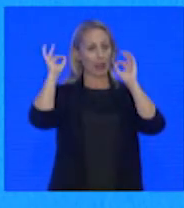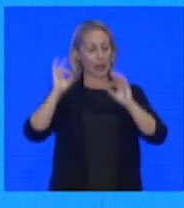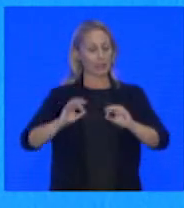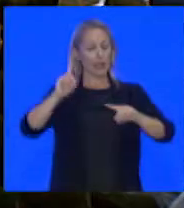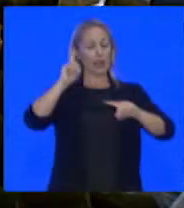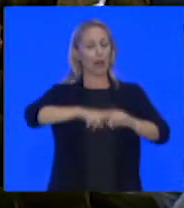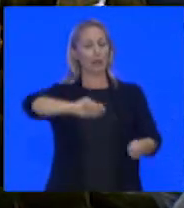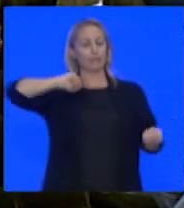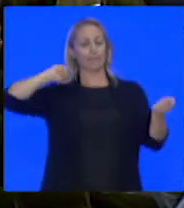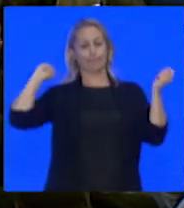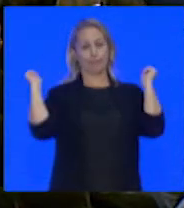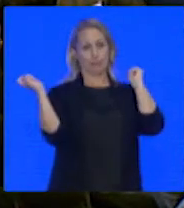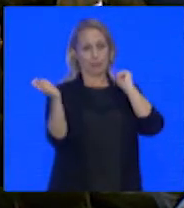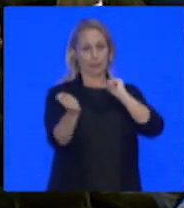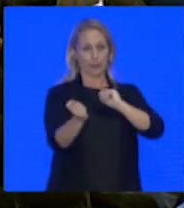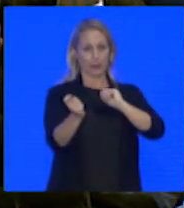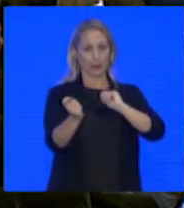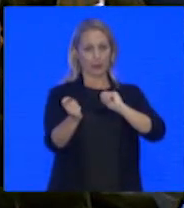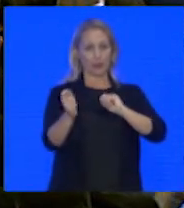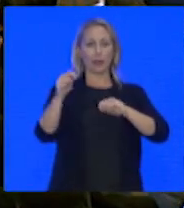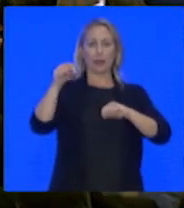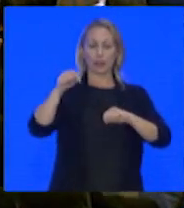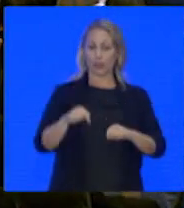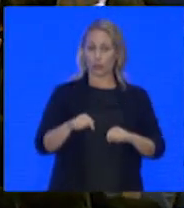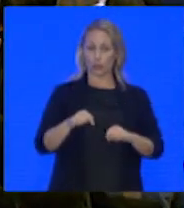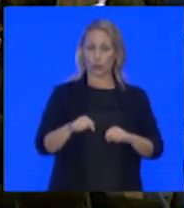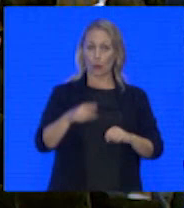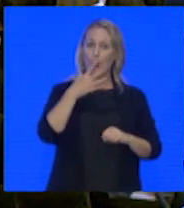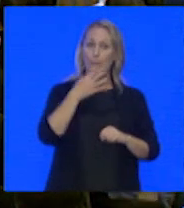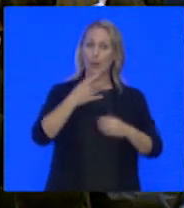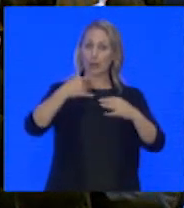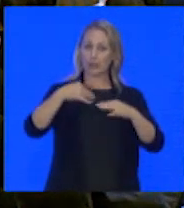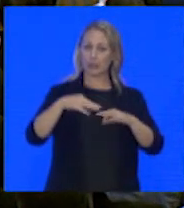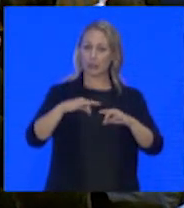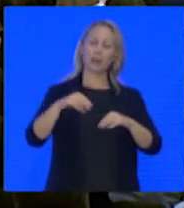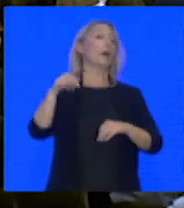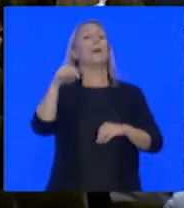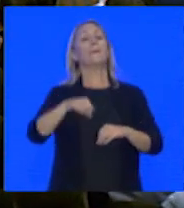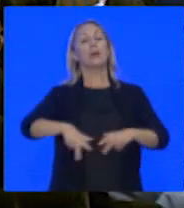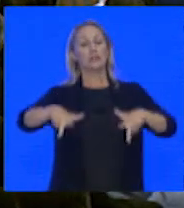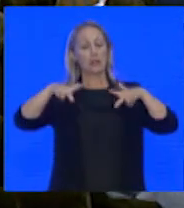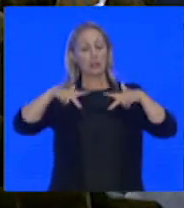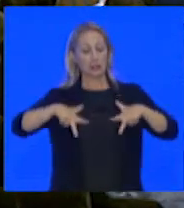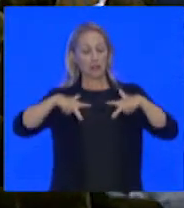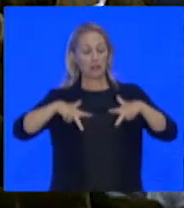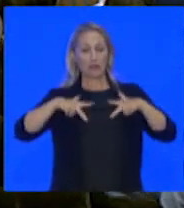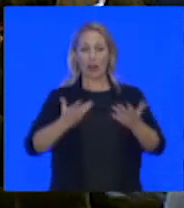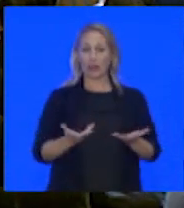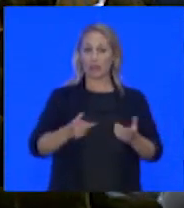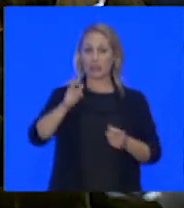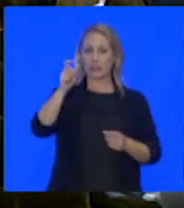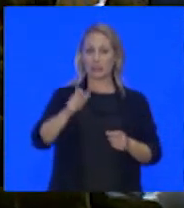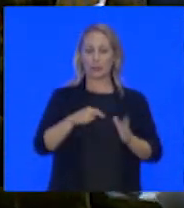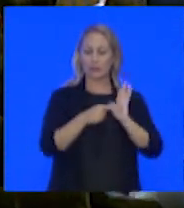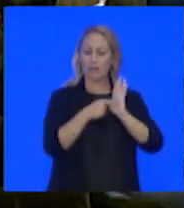σελίδα. Και αυτό δεν αποτυπώνεται μόνο στα πρώτα τολμηρά μέτρα αυτής της κυβέρνησης, δεν εκδηλώνεται